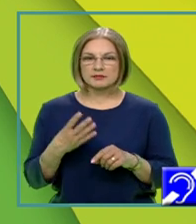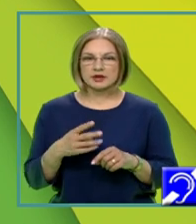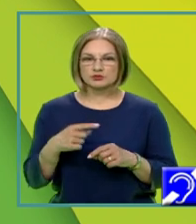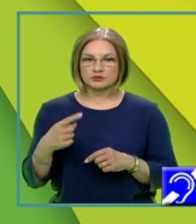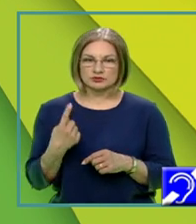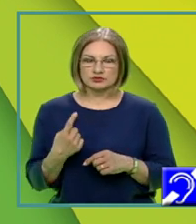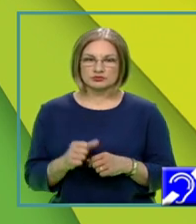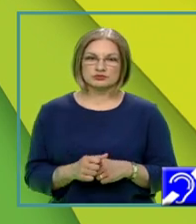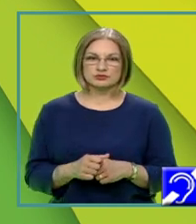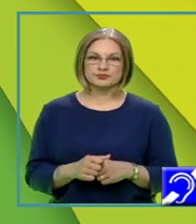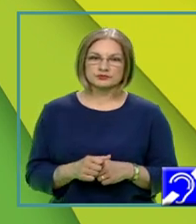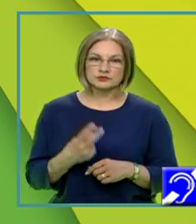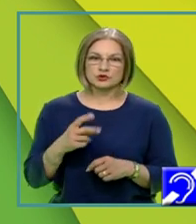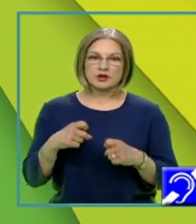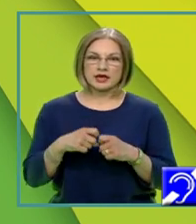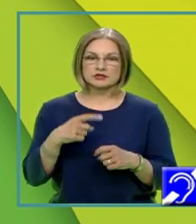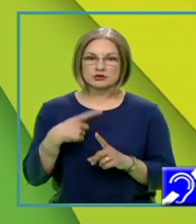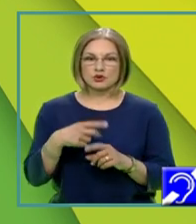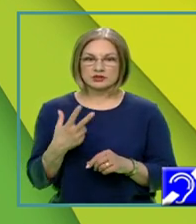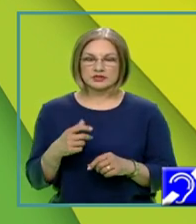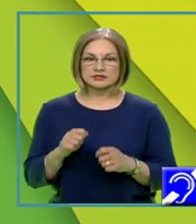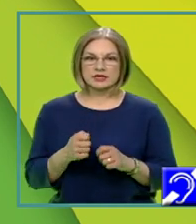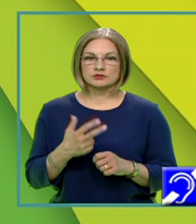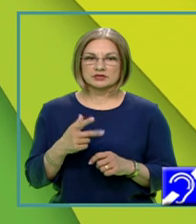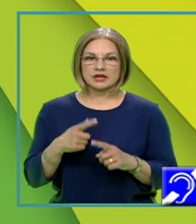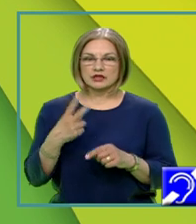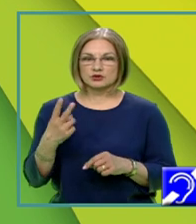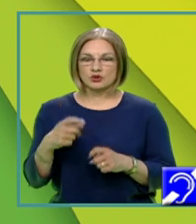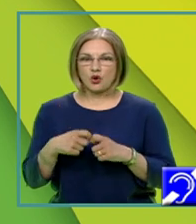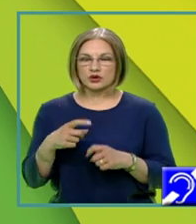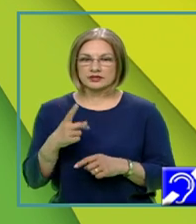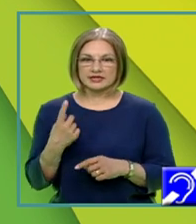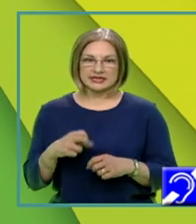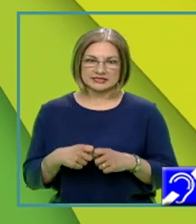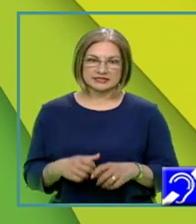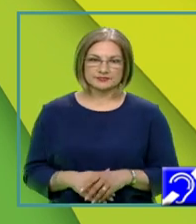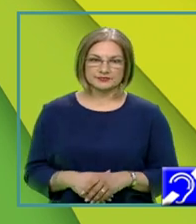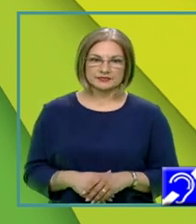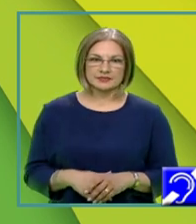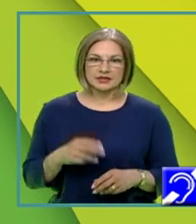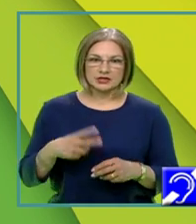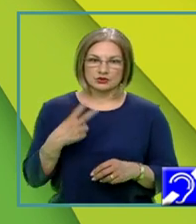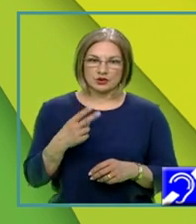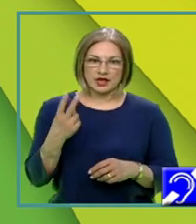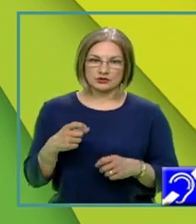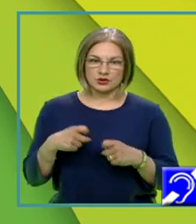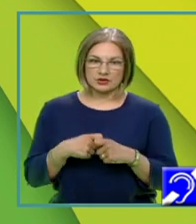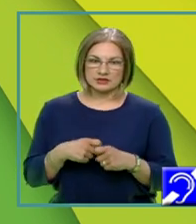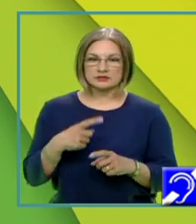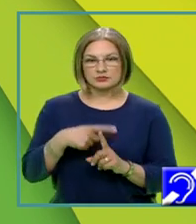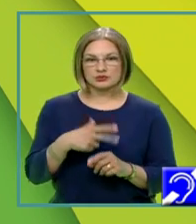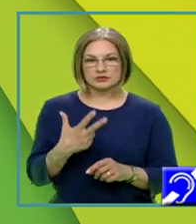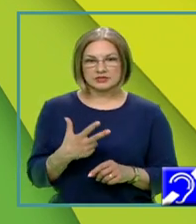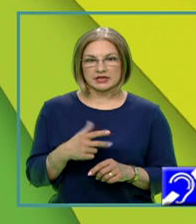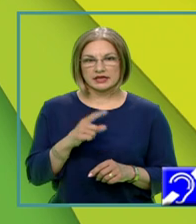2 la x ore 3 sau trei ori 2 la x Deci vom obține rezultatul final doilea 2x plus 3 ori 2 la x